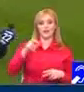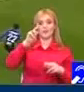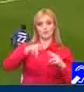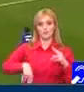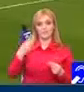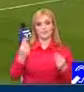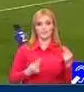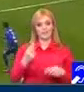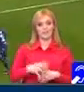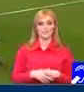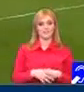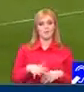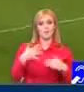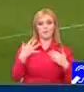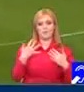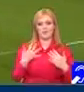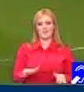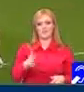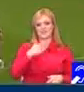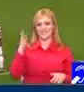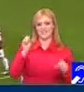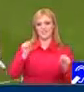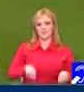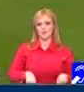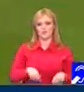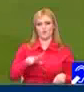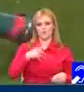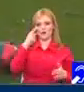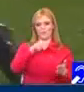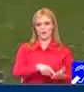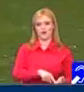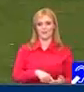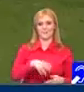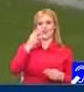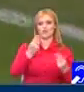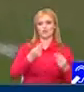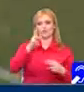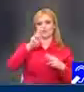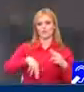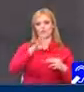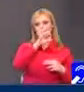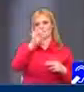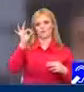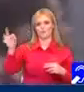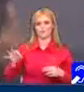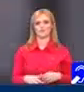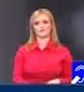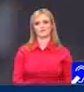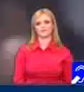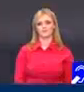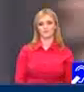meci, Milinković-Savić a irosit ultima ocazie de gol pentru oaspeți. Milan-Lazio s-a terminat 0-0 și finalista se va decide în returul